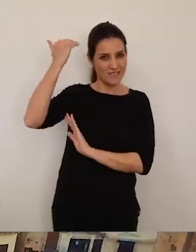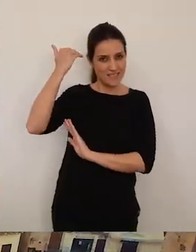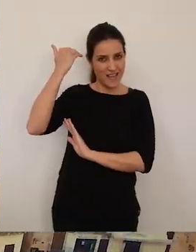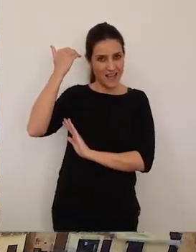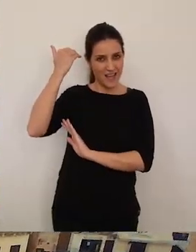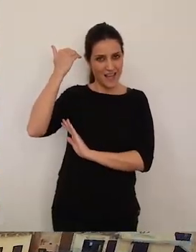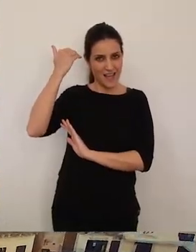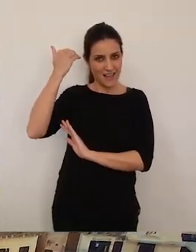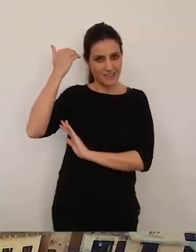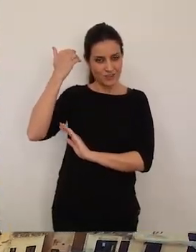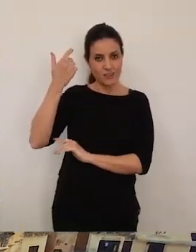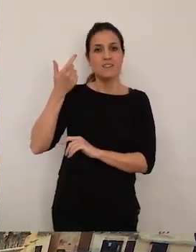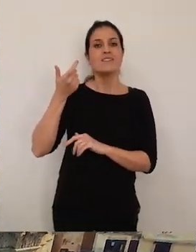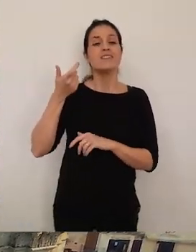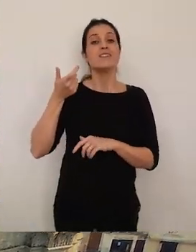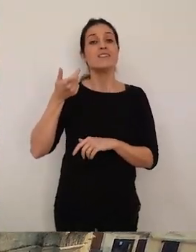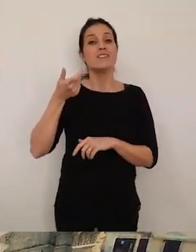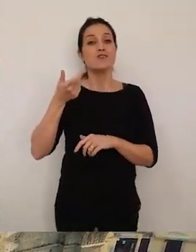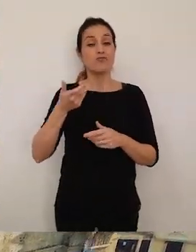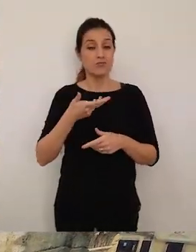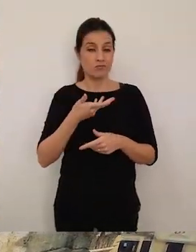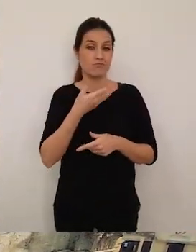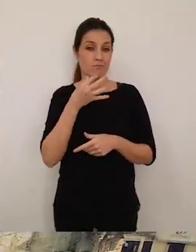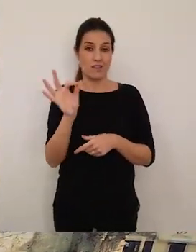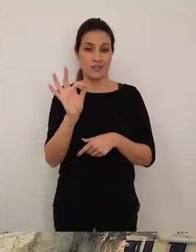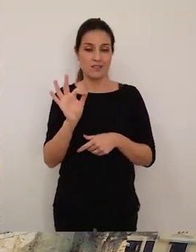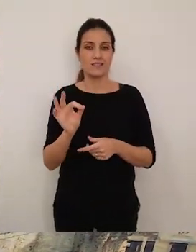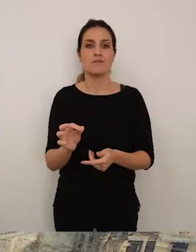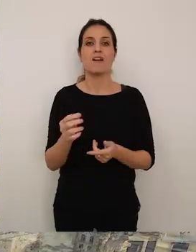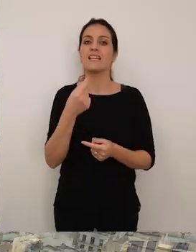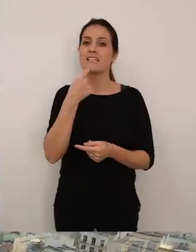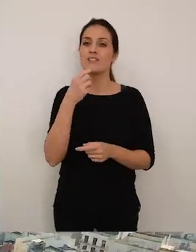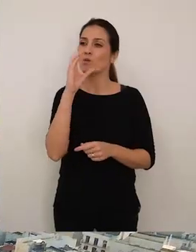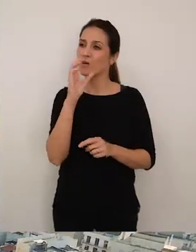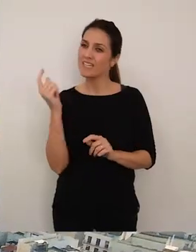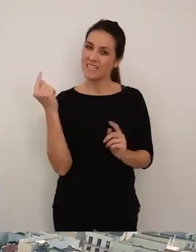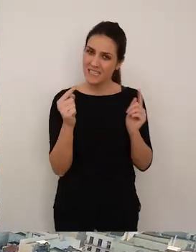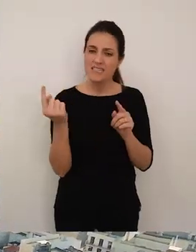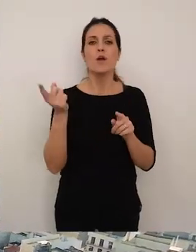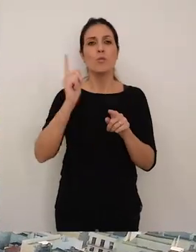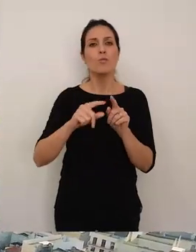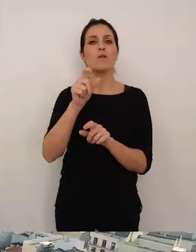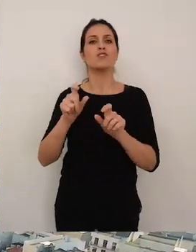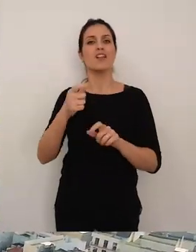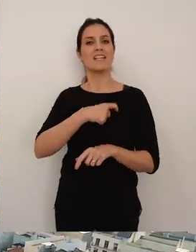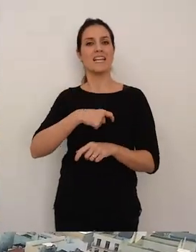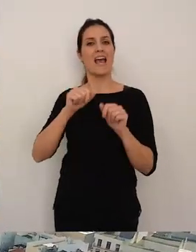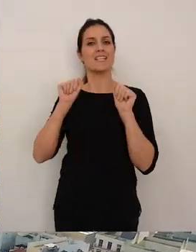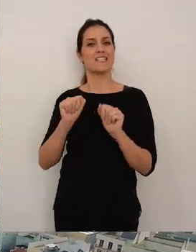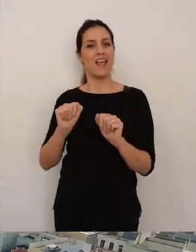grazie a scorci d'altri tempi, che affascinano oltre che i visitatori di luoghi lontani, anche i tricasini stessi.